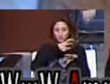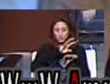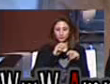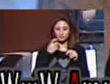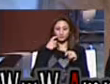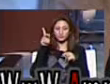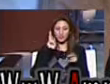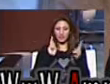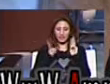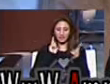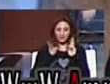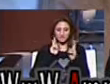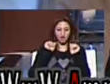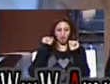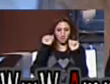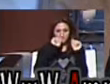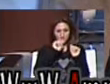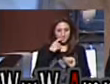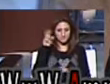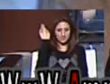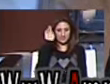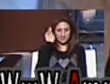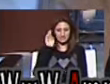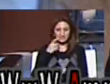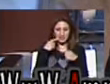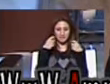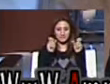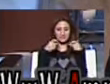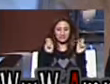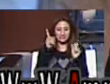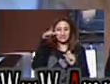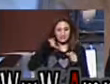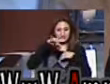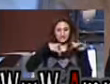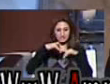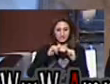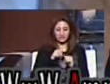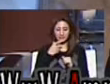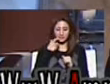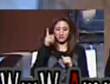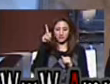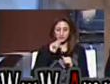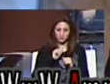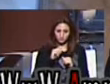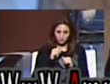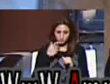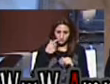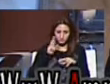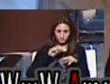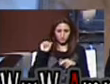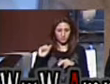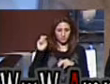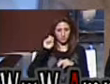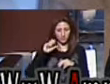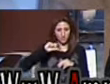القداس الرئيسي في الكنيسه الانجيليه بمقرها في مصر الجديده بشارع كليوباترا، حيث ترأس القداس الدكتور القس صفوت